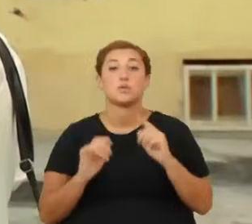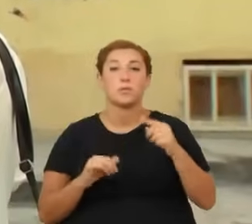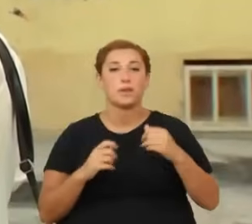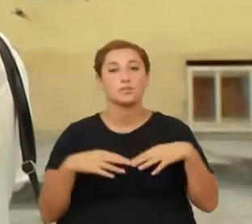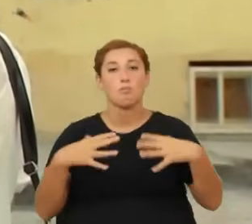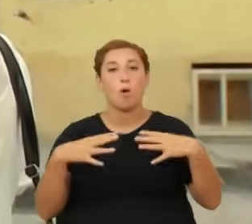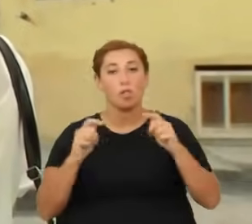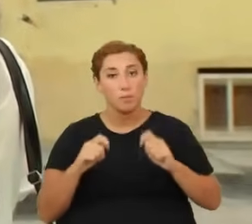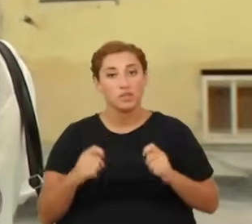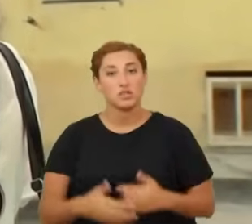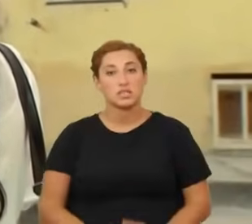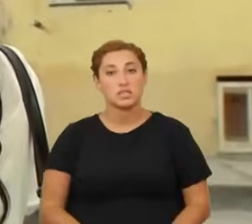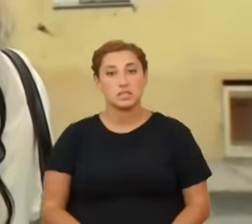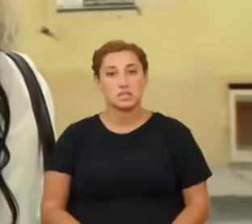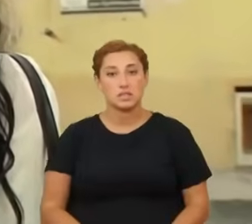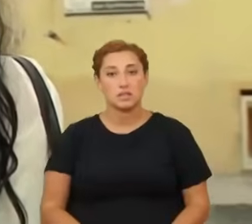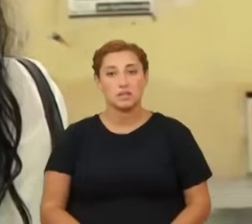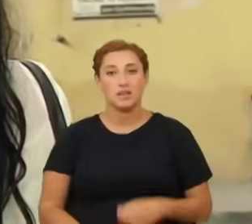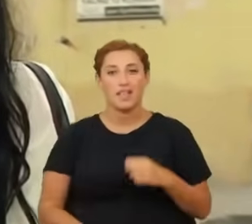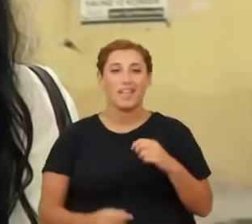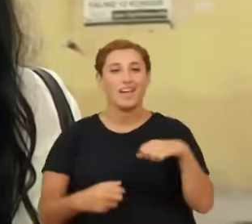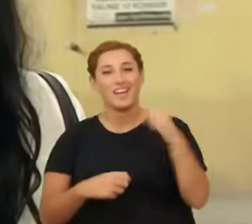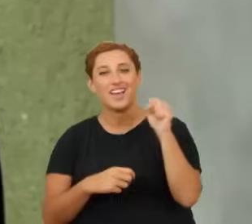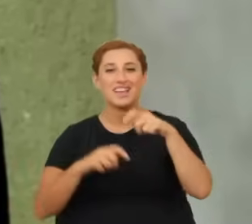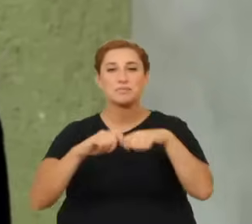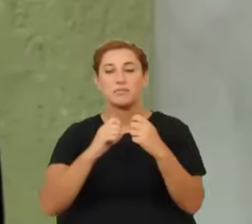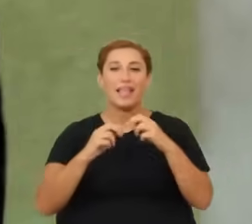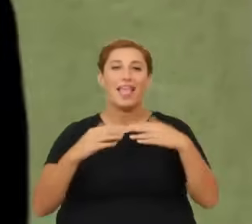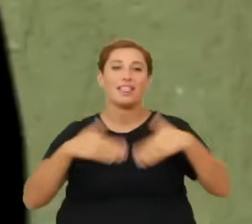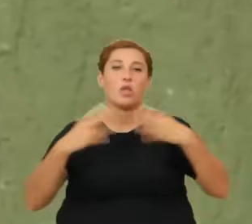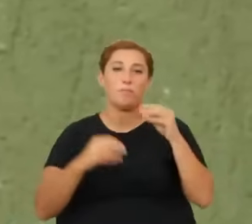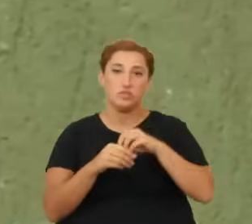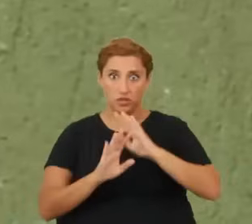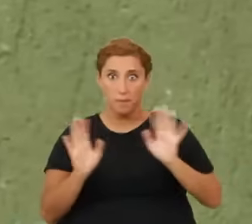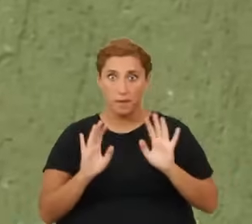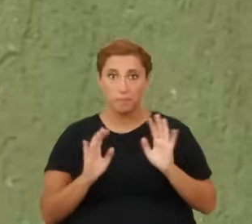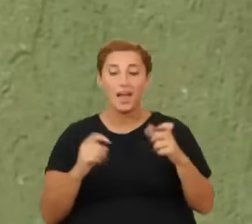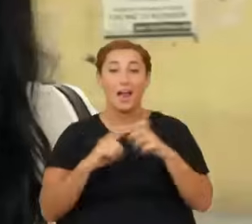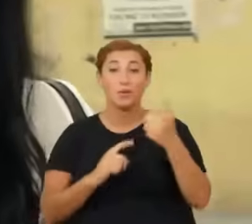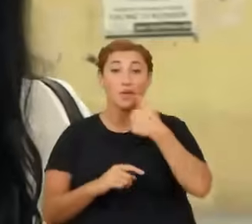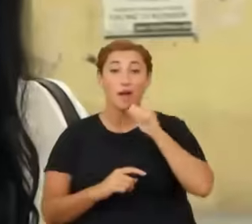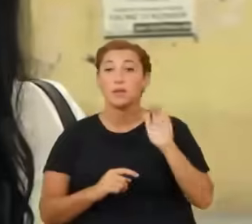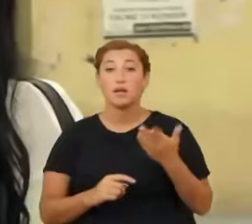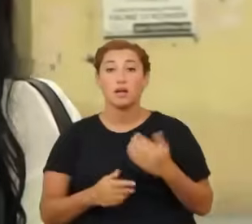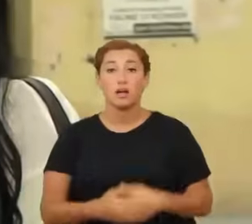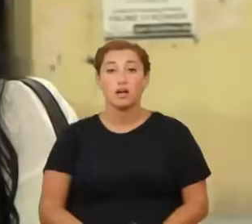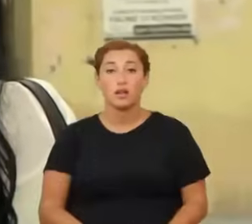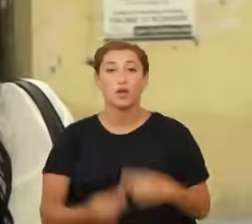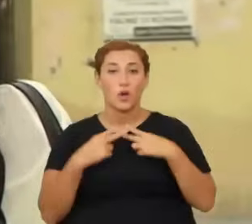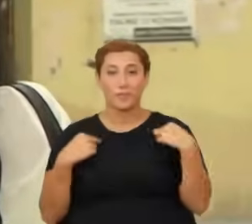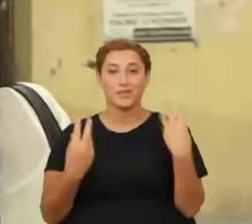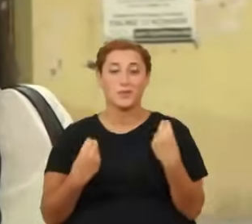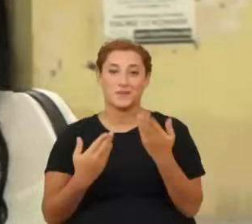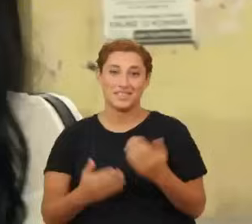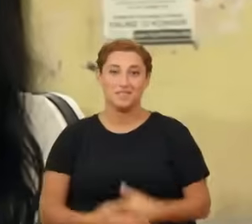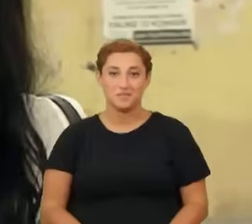böyle gevşek bırakacaksın. Ani hareketleri engellesin diye. Hikmi onları seyrediyor. Tamam mı? Ergun abi, gömleğin de